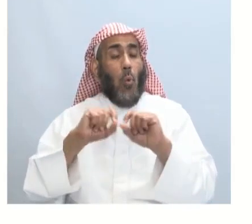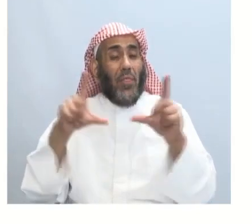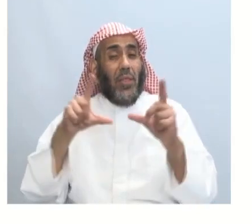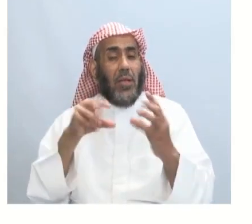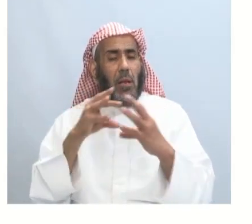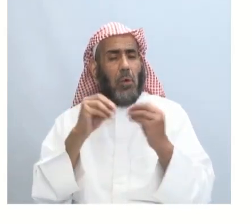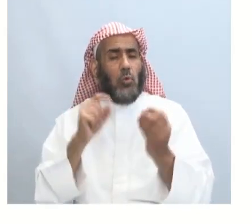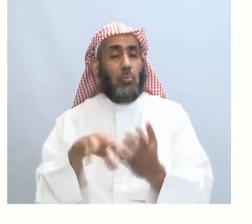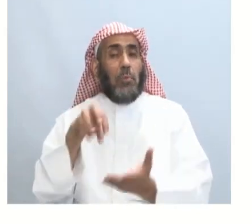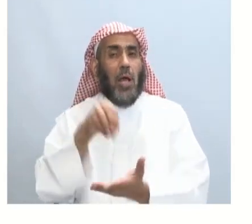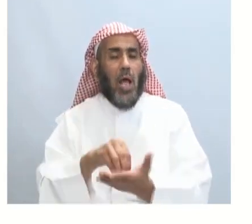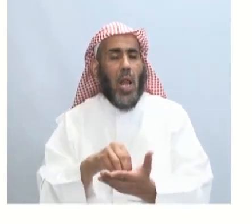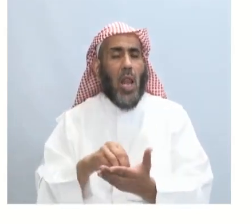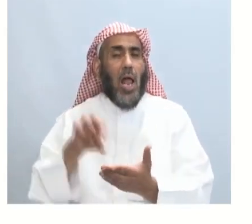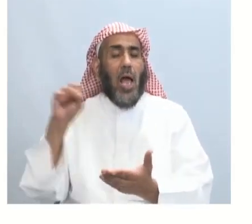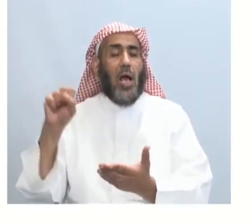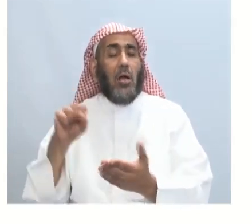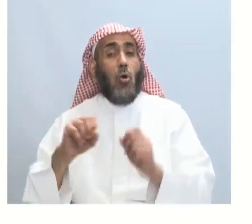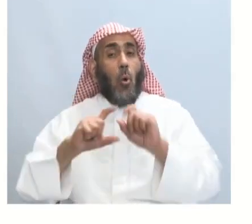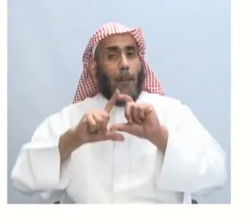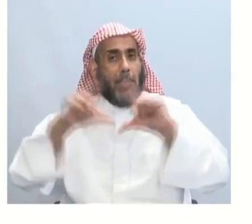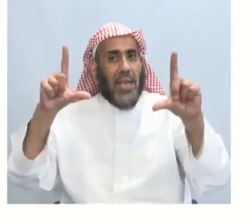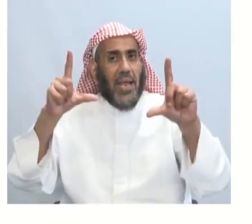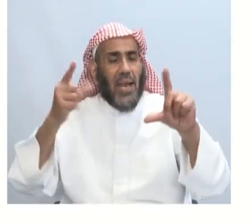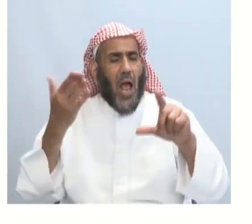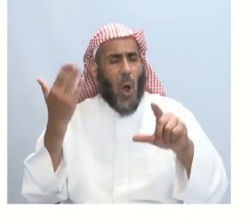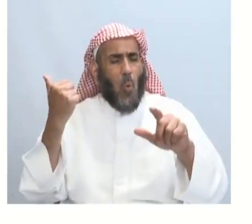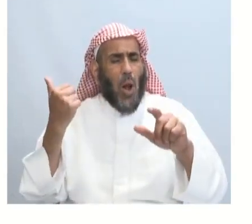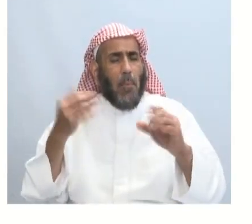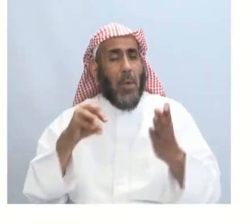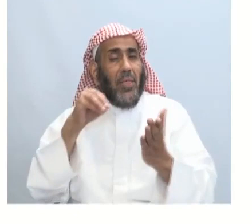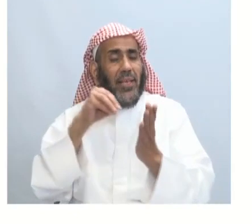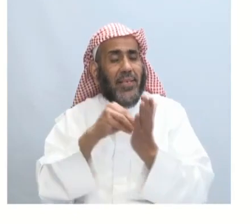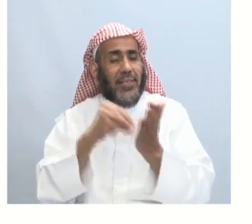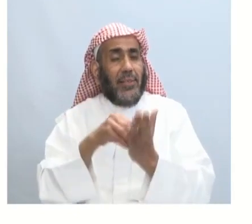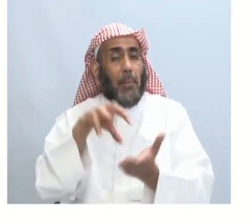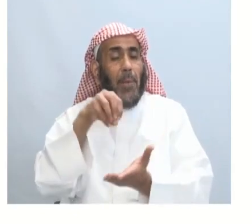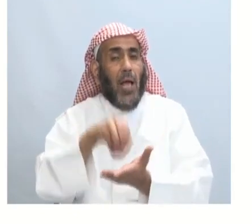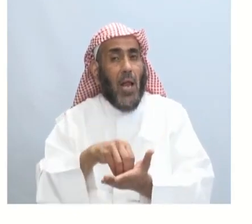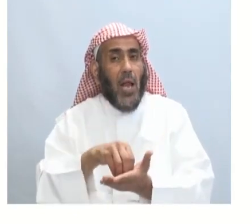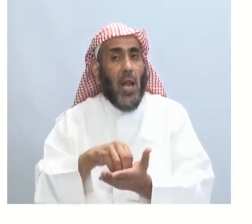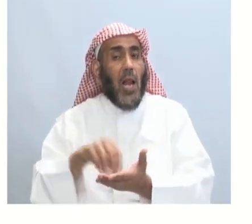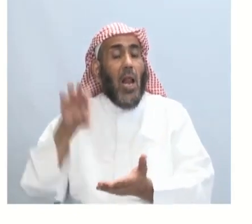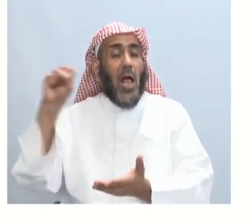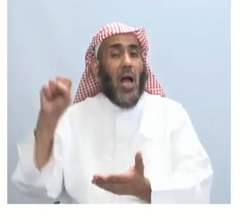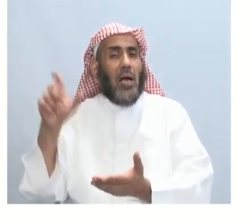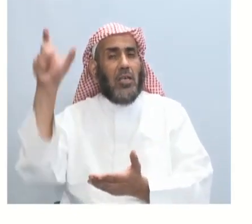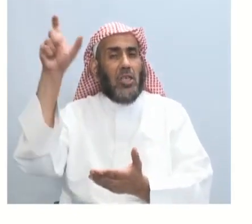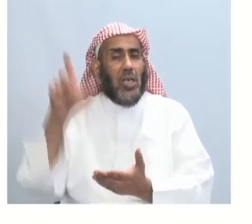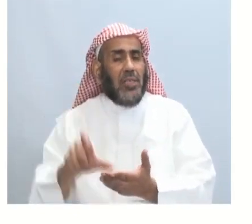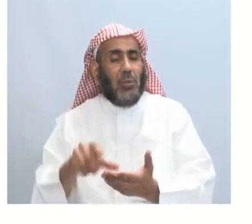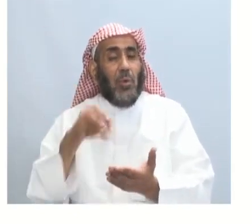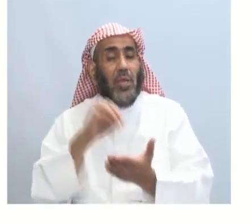بمحل الحق وبينا بماذا يرد محل الحق الشخصي وماذا يرد